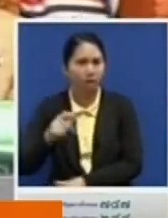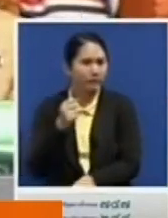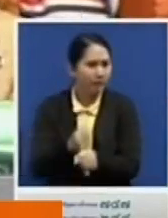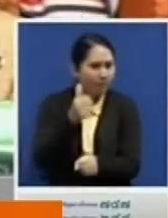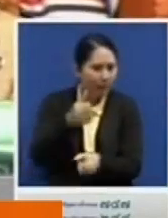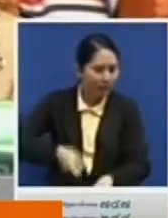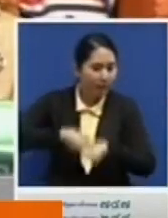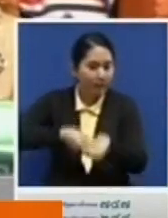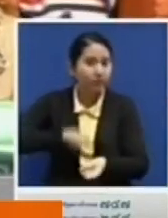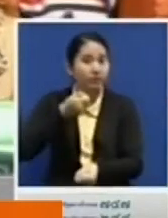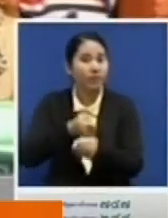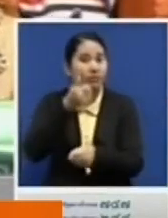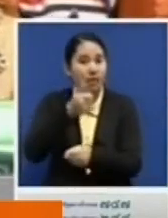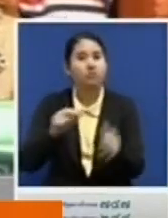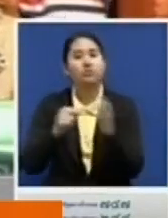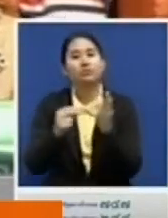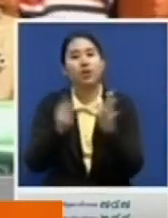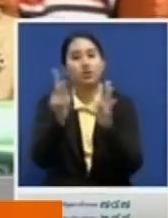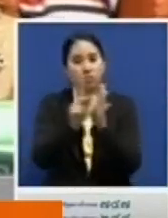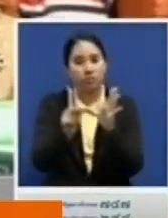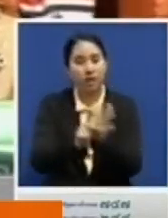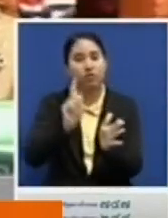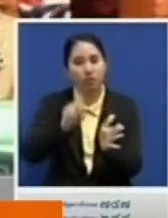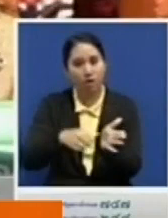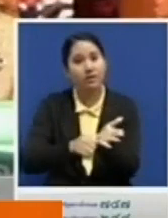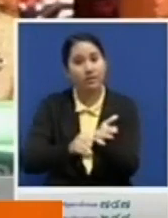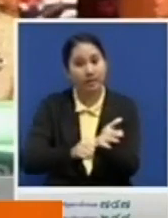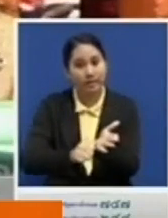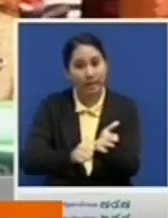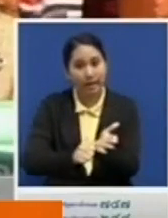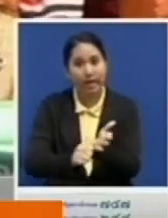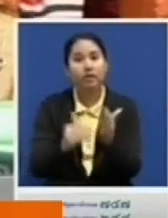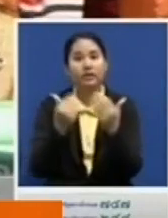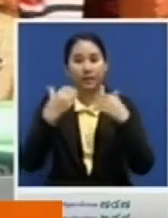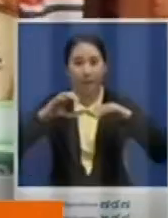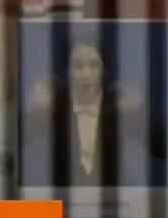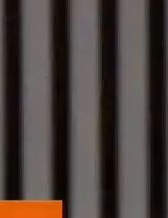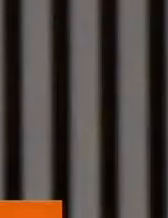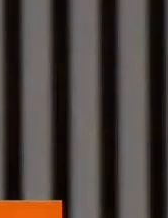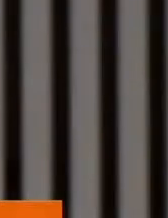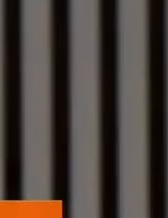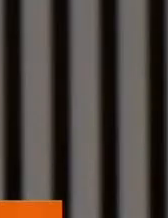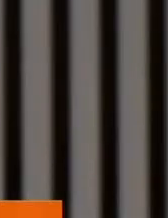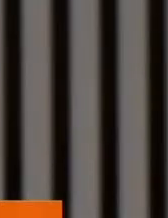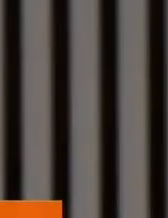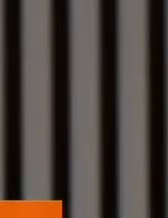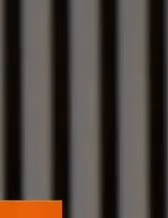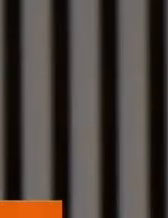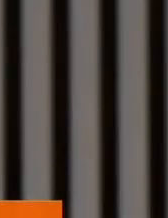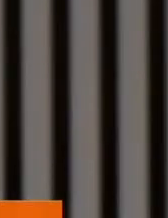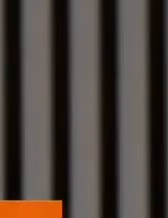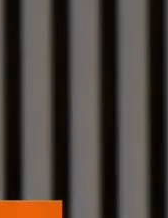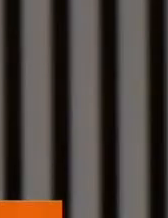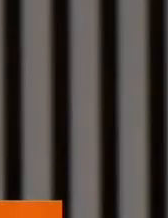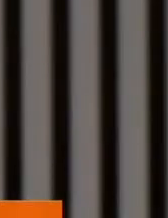าเป็นอย่างดีเพราะฉะนั้นแล้วเรามีเสียงของทั้งสองท่านนะคะไปฟังกันเลยดีกว่าค่ะ คนบอกว่าเอาที่ เราไม่ติดกระดุมเม็ดแรก